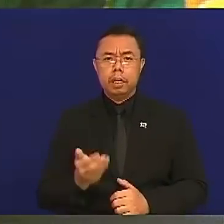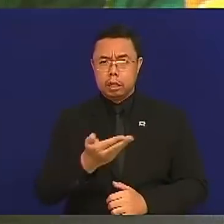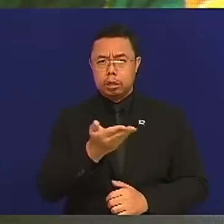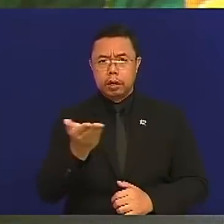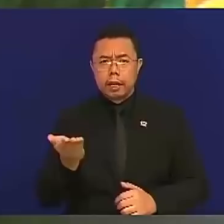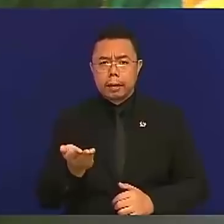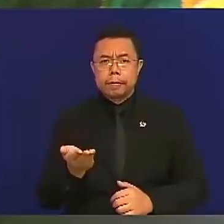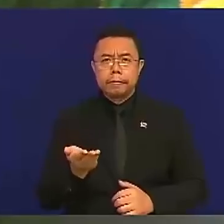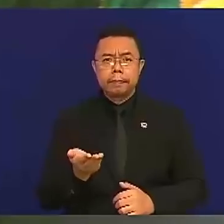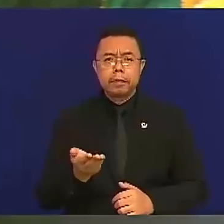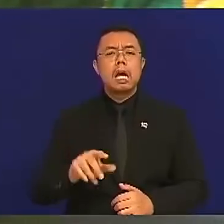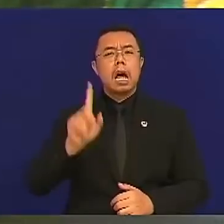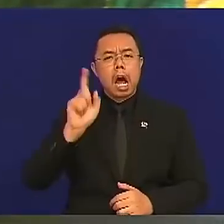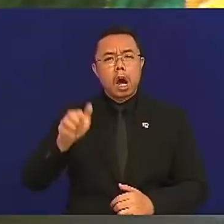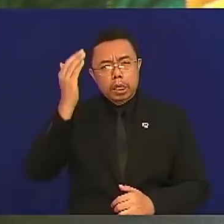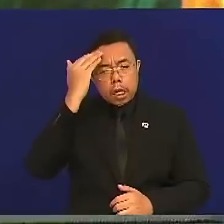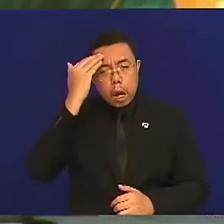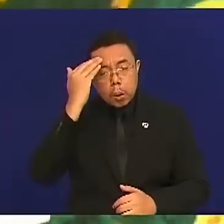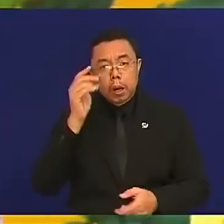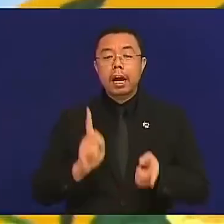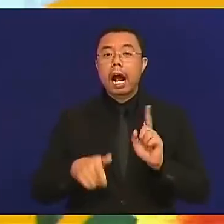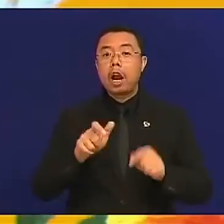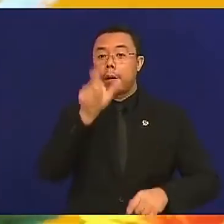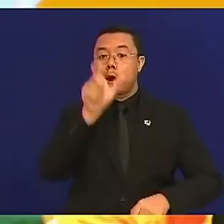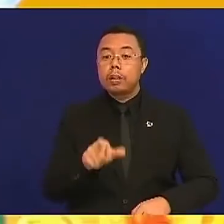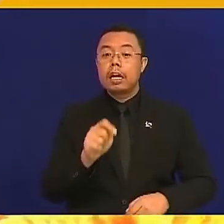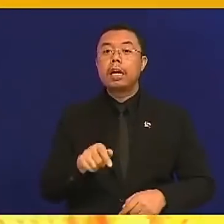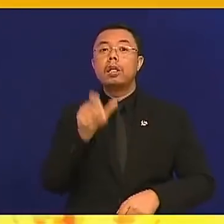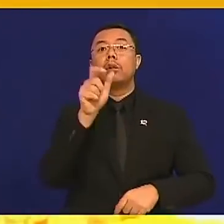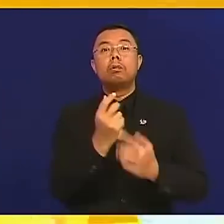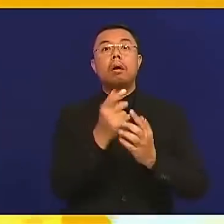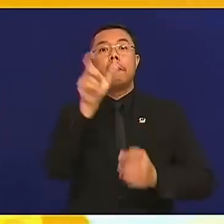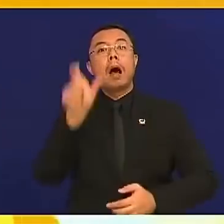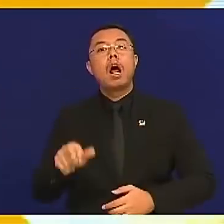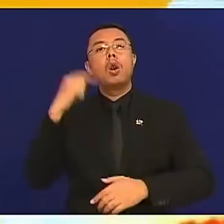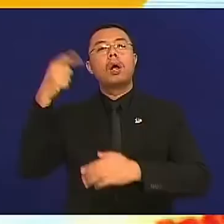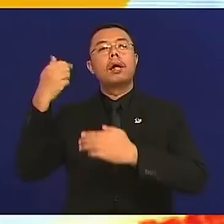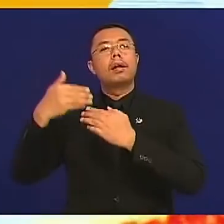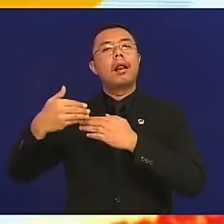Saudara harus tahu bahwa manusia itu makhluk kekal.